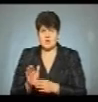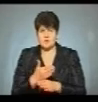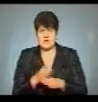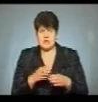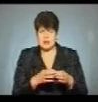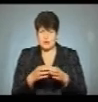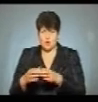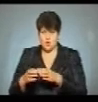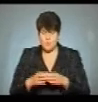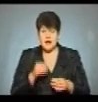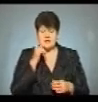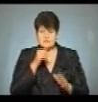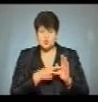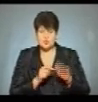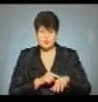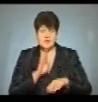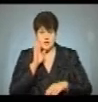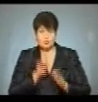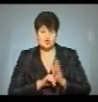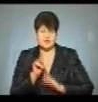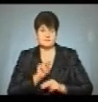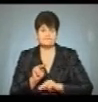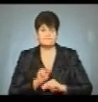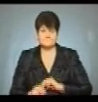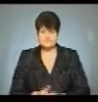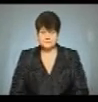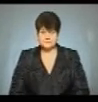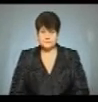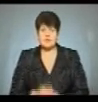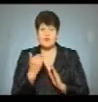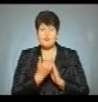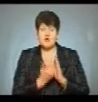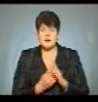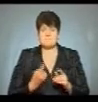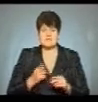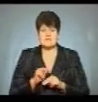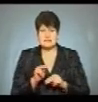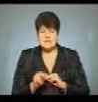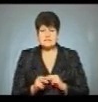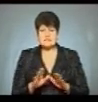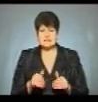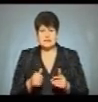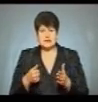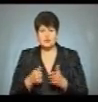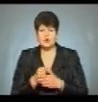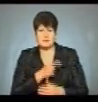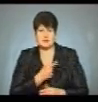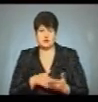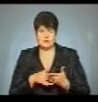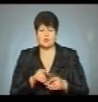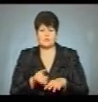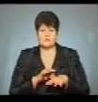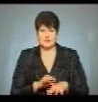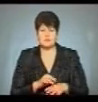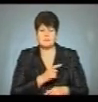групах, і вже завтра, о 7 годині ранку, у них розпочнеться вишкіл. У програмі вишколу майстер-клас із надання домедичної допомоги. Його проводитиме